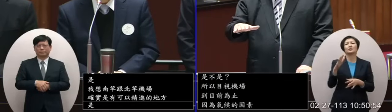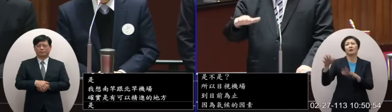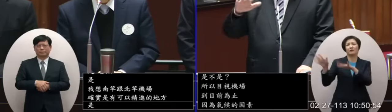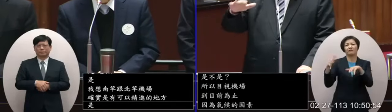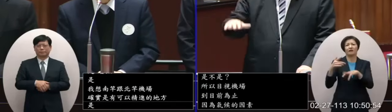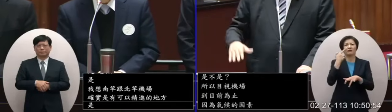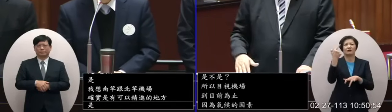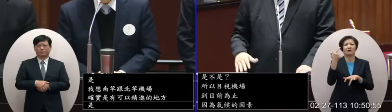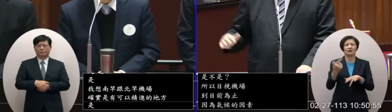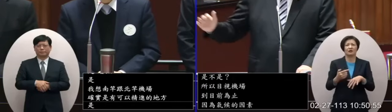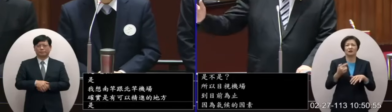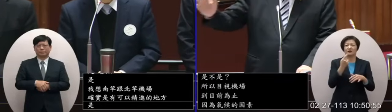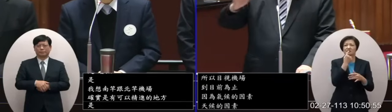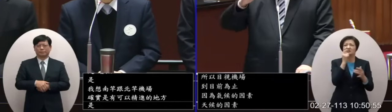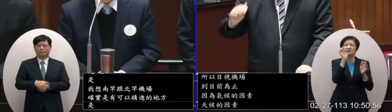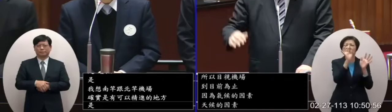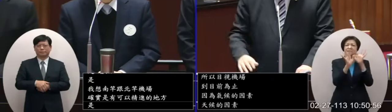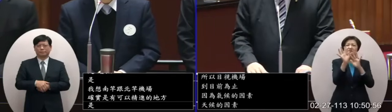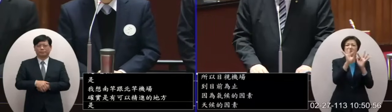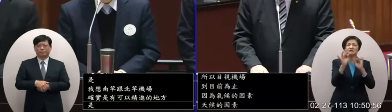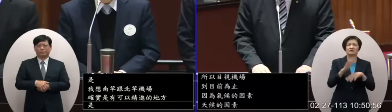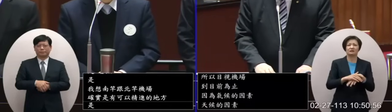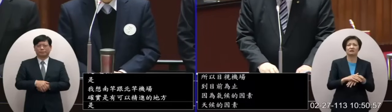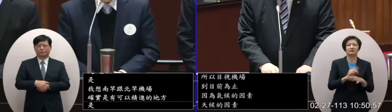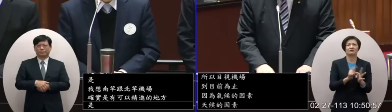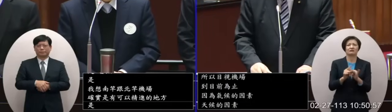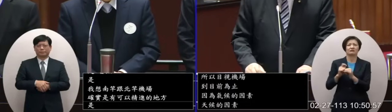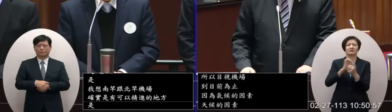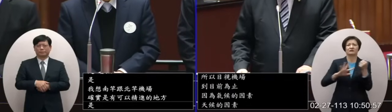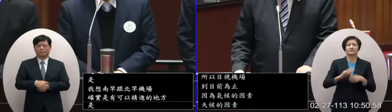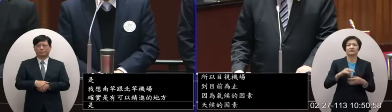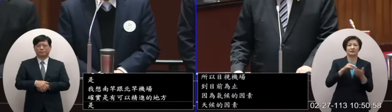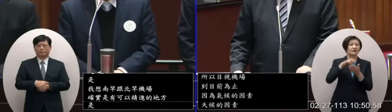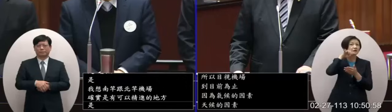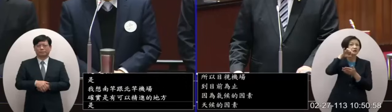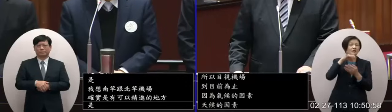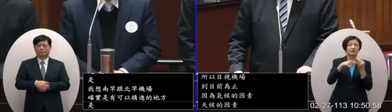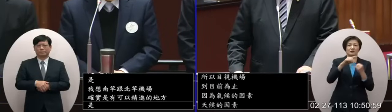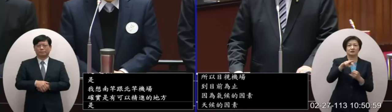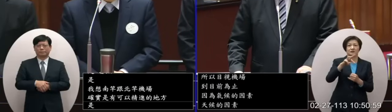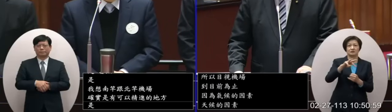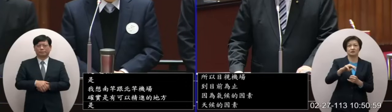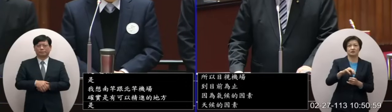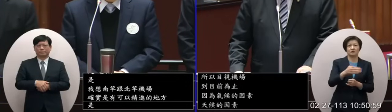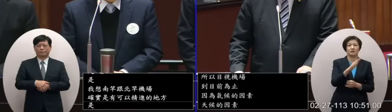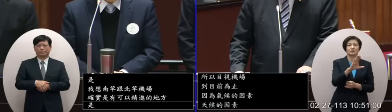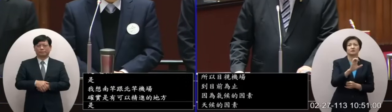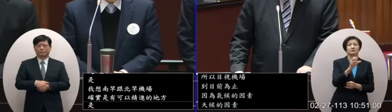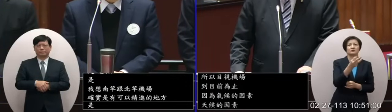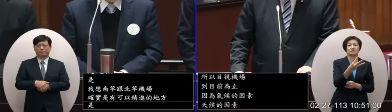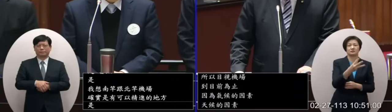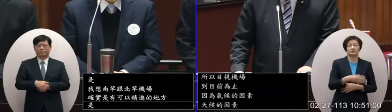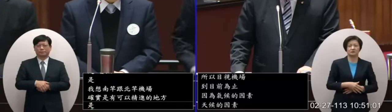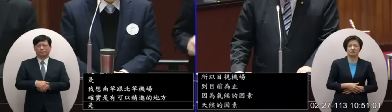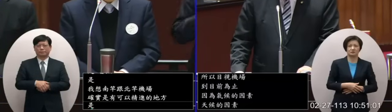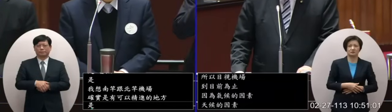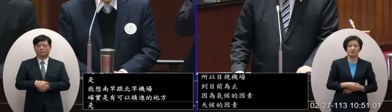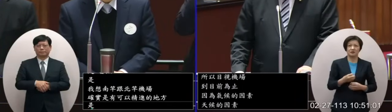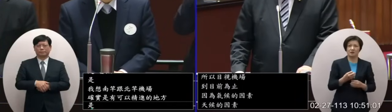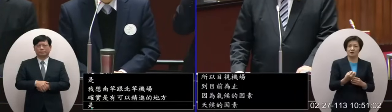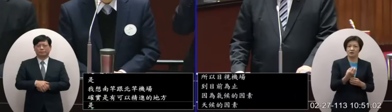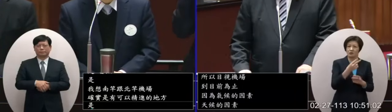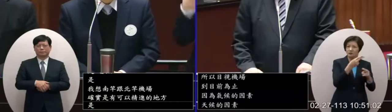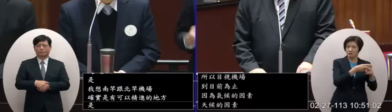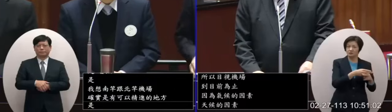风太大，雾太大，一阵雾飘来啊。立龙航空有3593架次，华信航